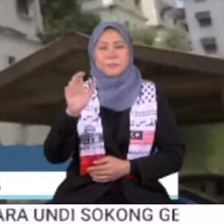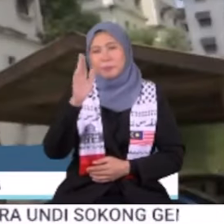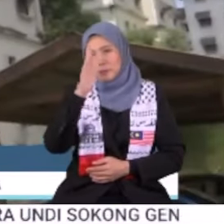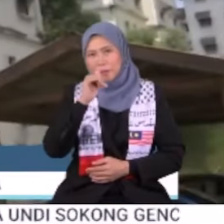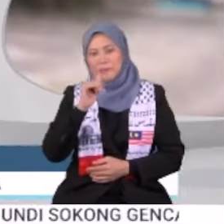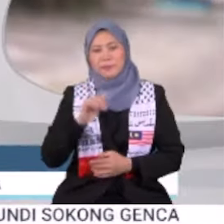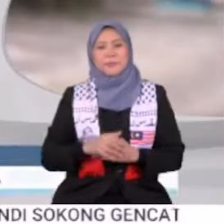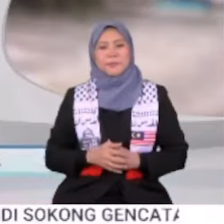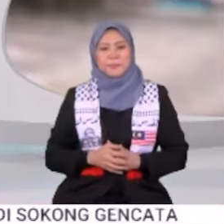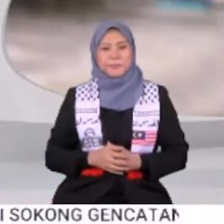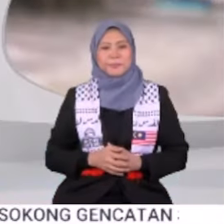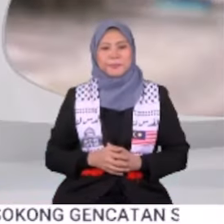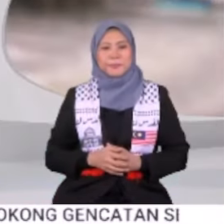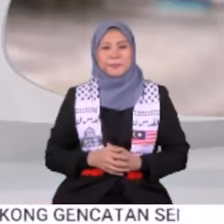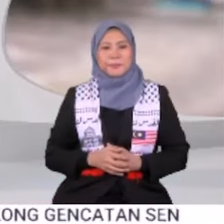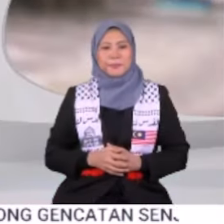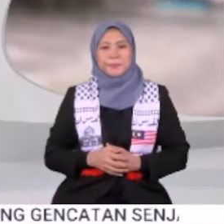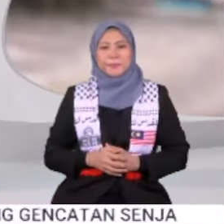RTM.